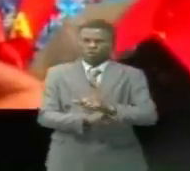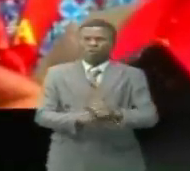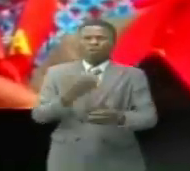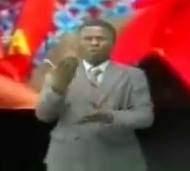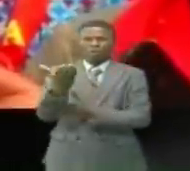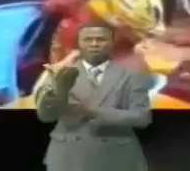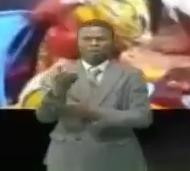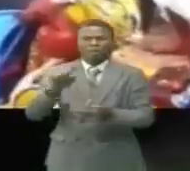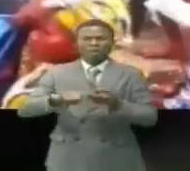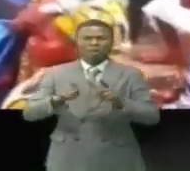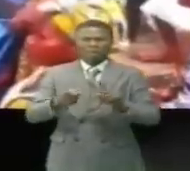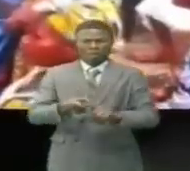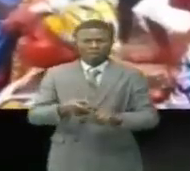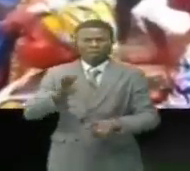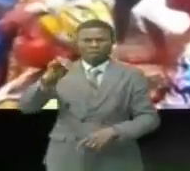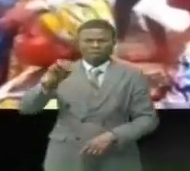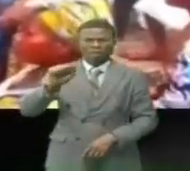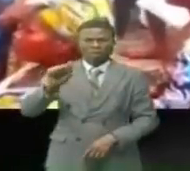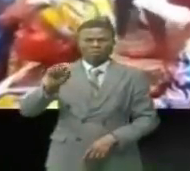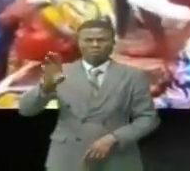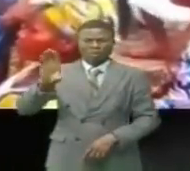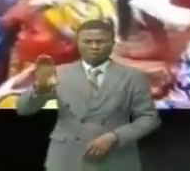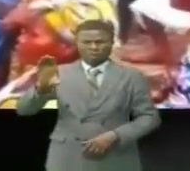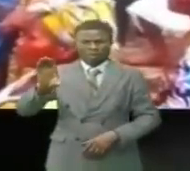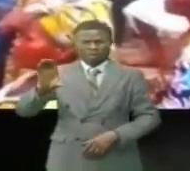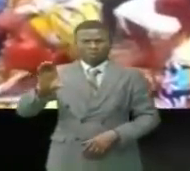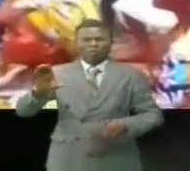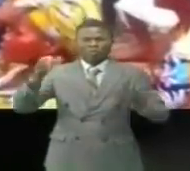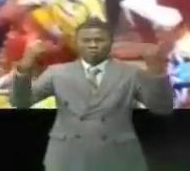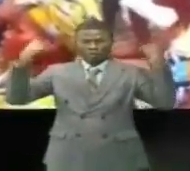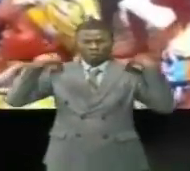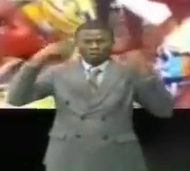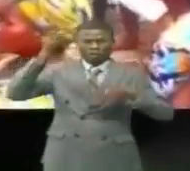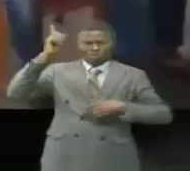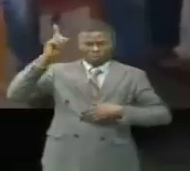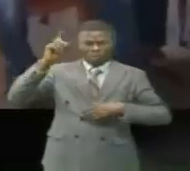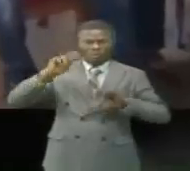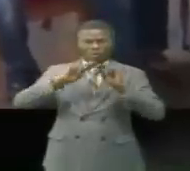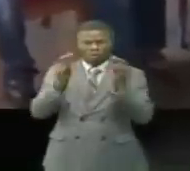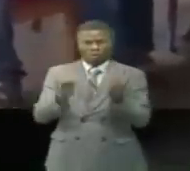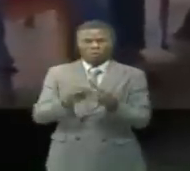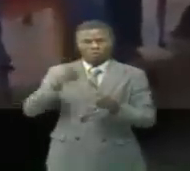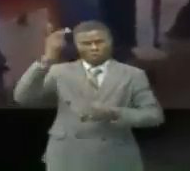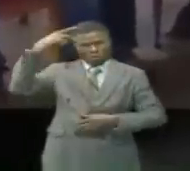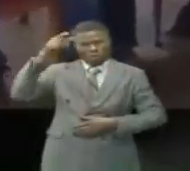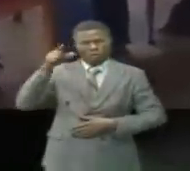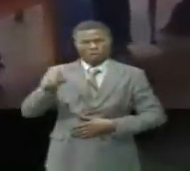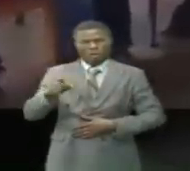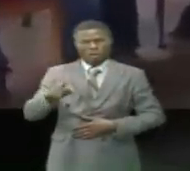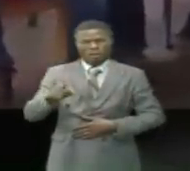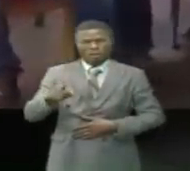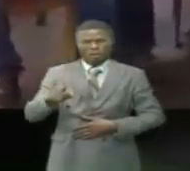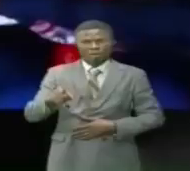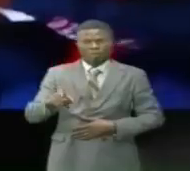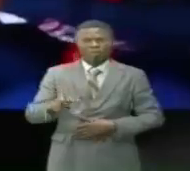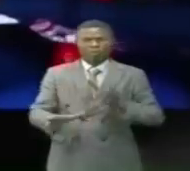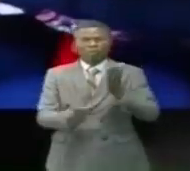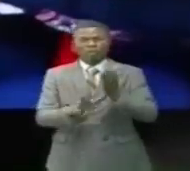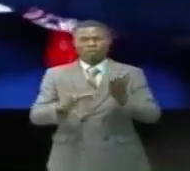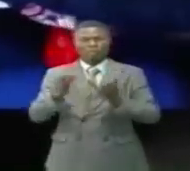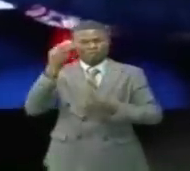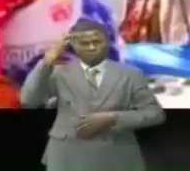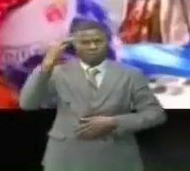appelons les amis de Marc Kila, dont l'autorité morale de la dite structure est le